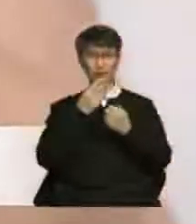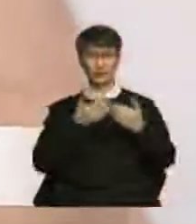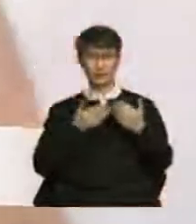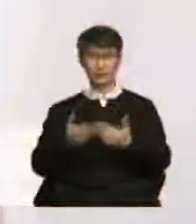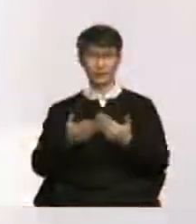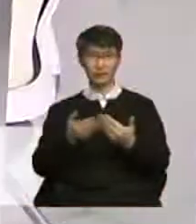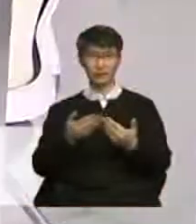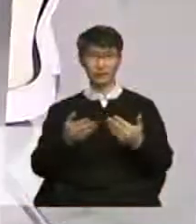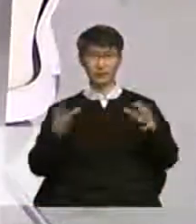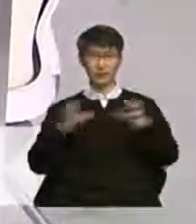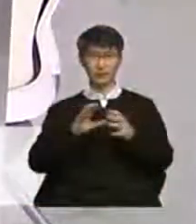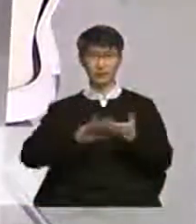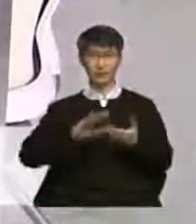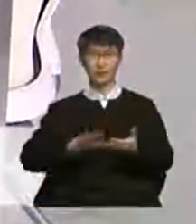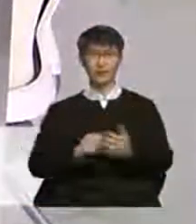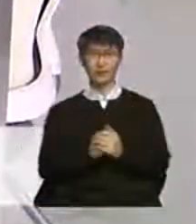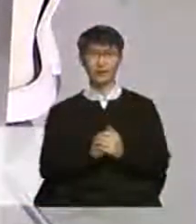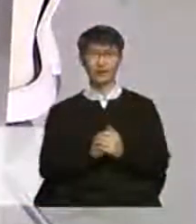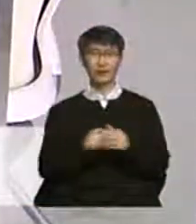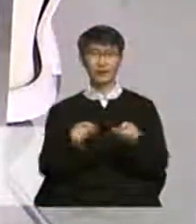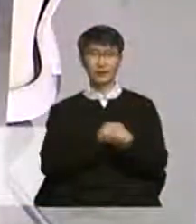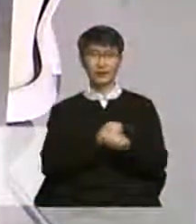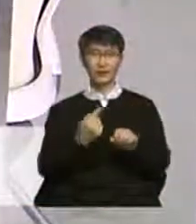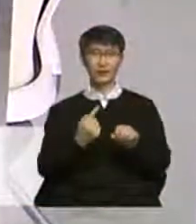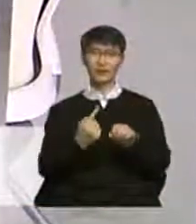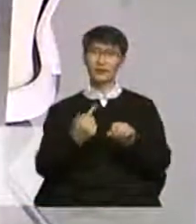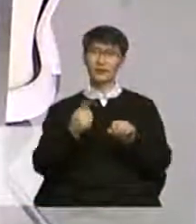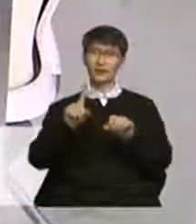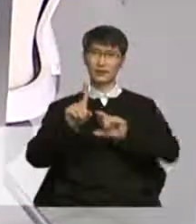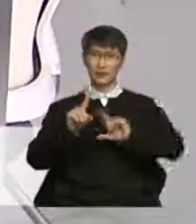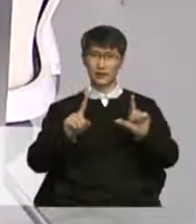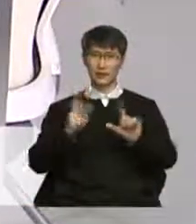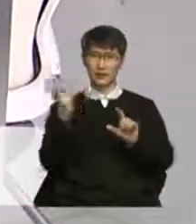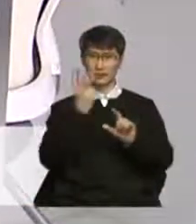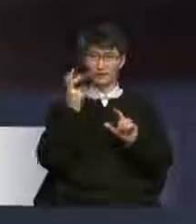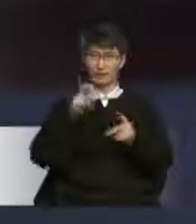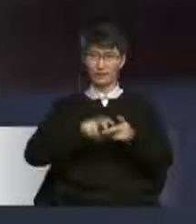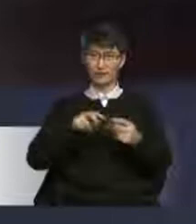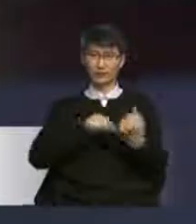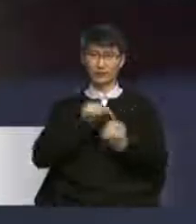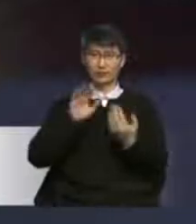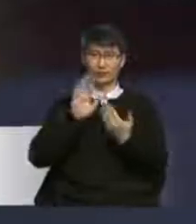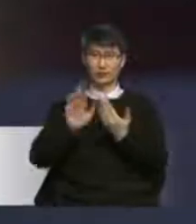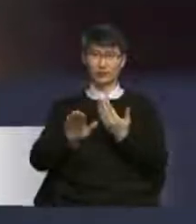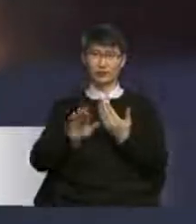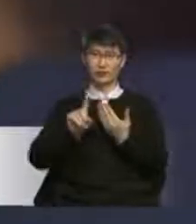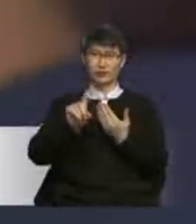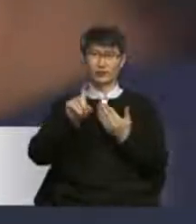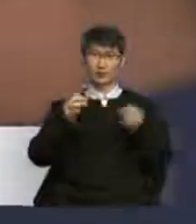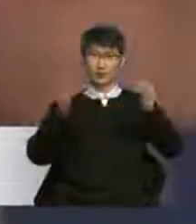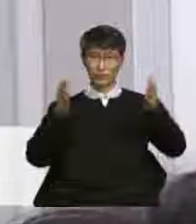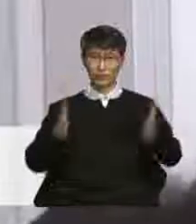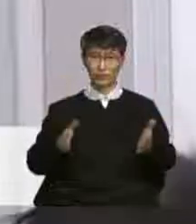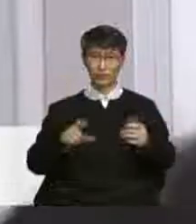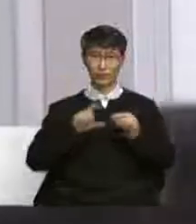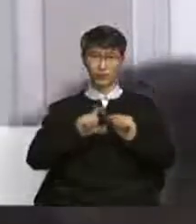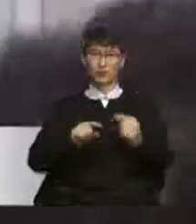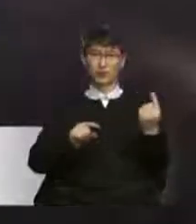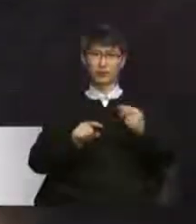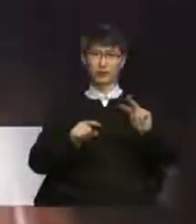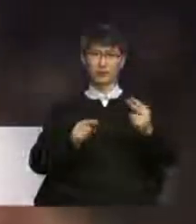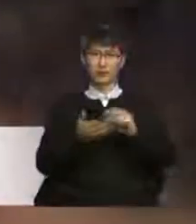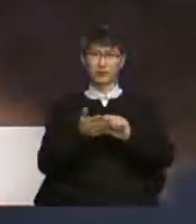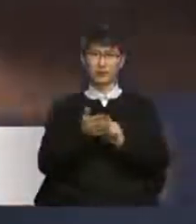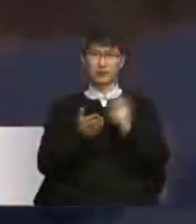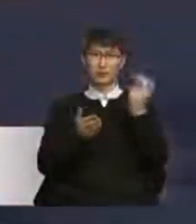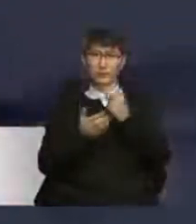진행한 것으로 집계됐습니다 특히 지난 1일 스마트 감염병 관리 센터 운영 이후 11일간 하루 평균 1200